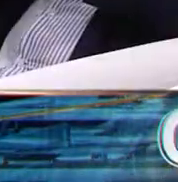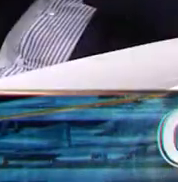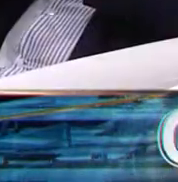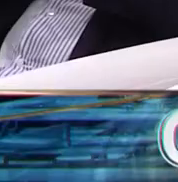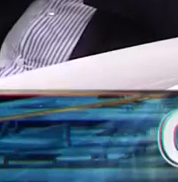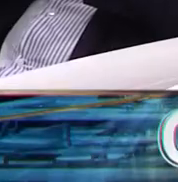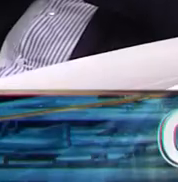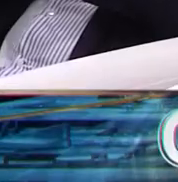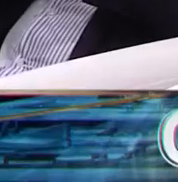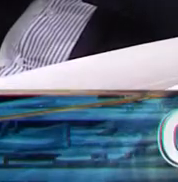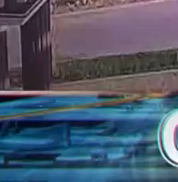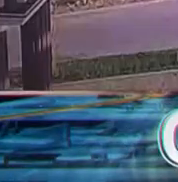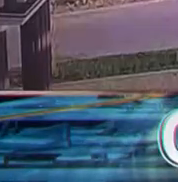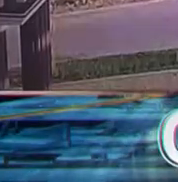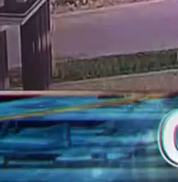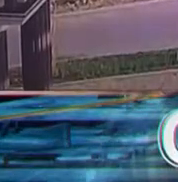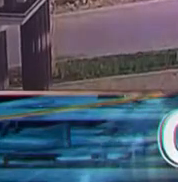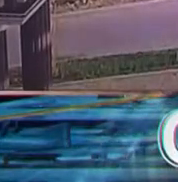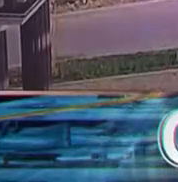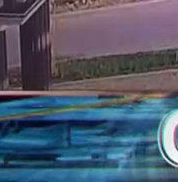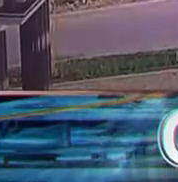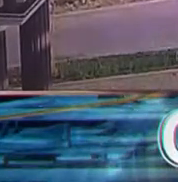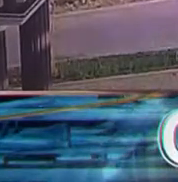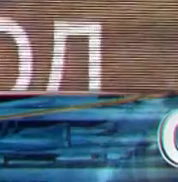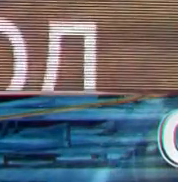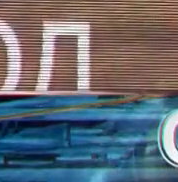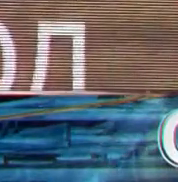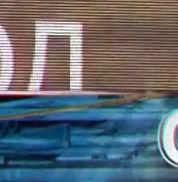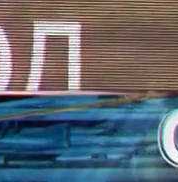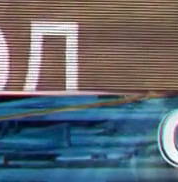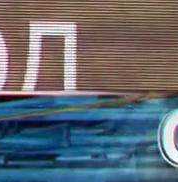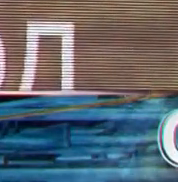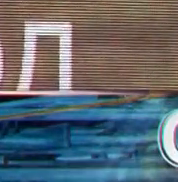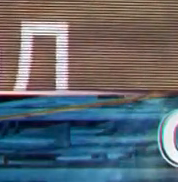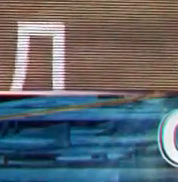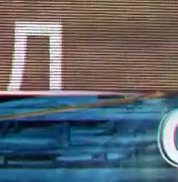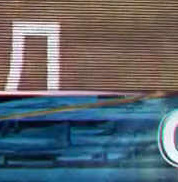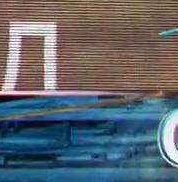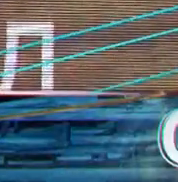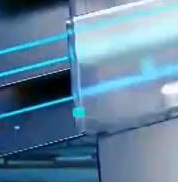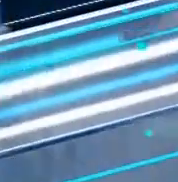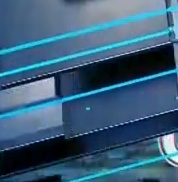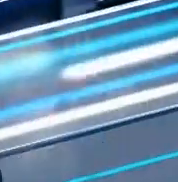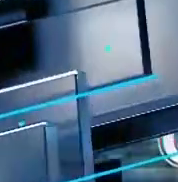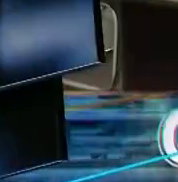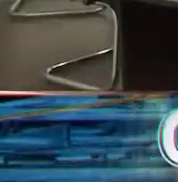Топ-10. Ровно столько перспективных проектов намерены реализовать в ЖТСУском крае.